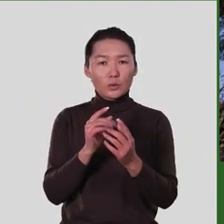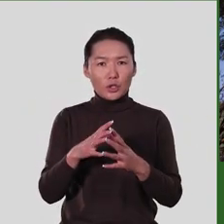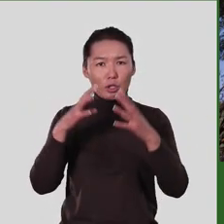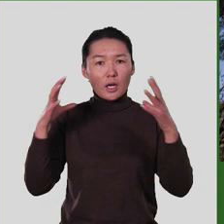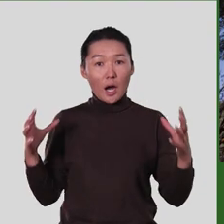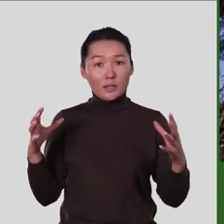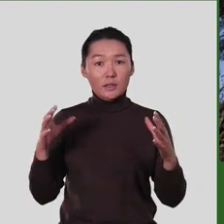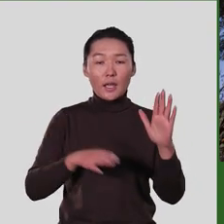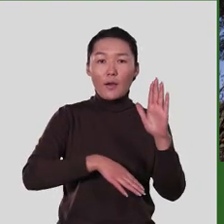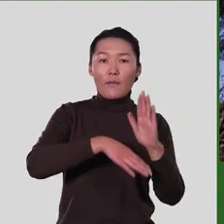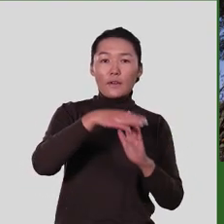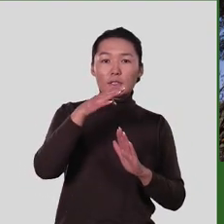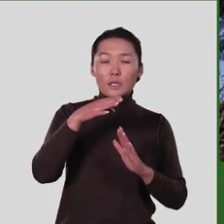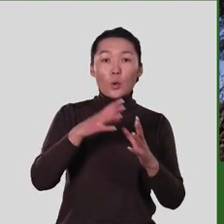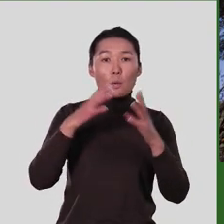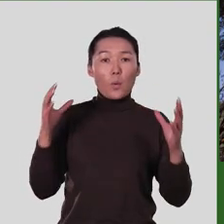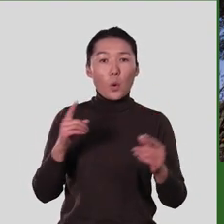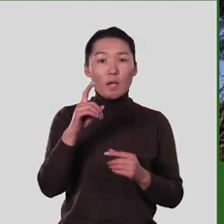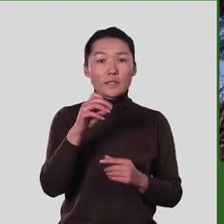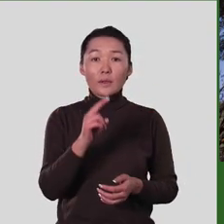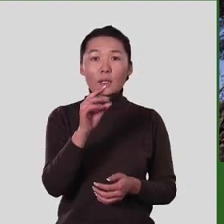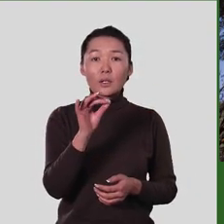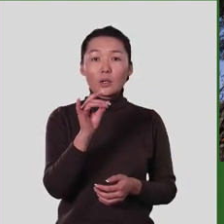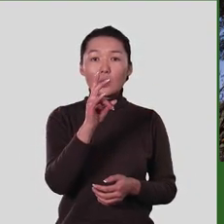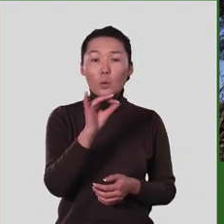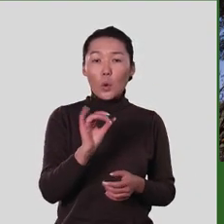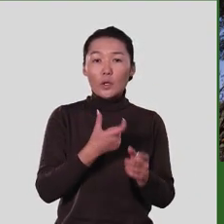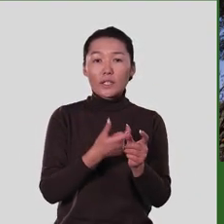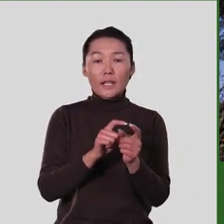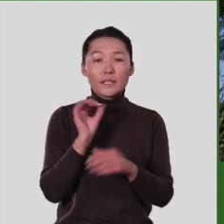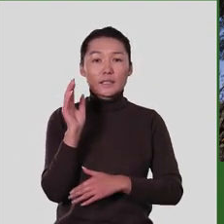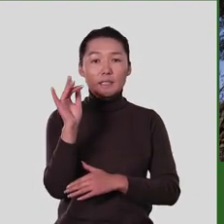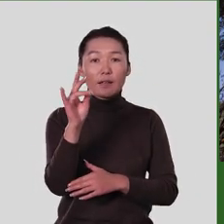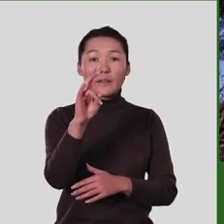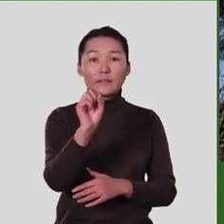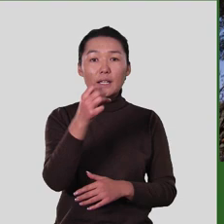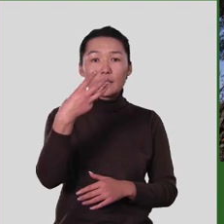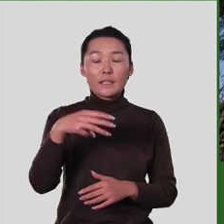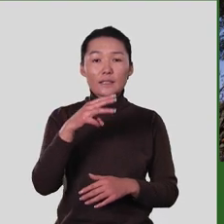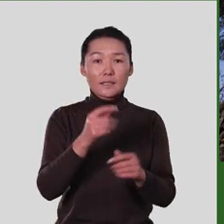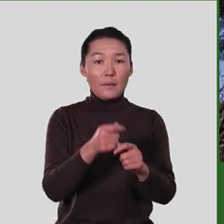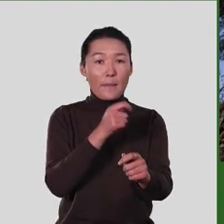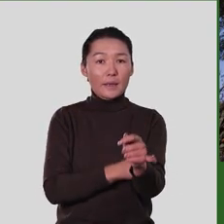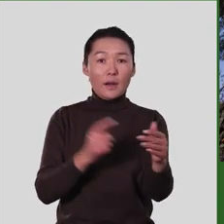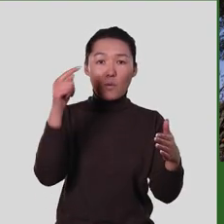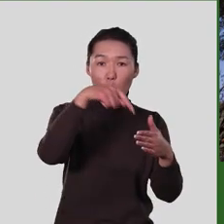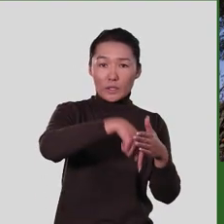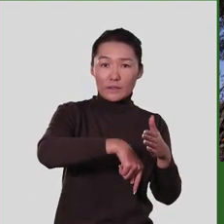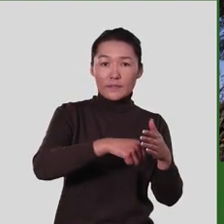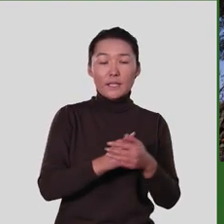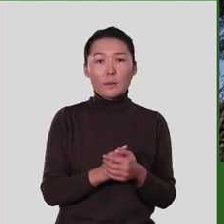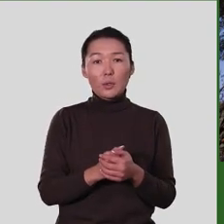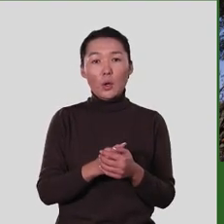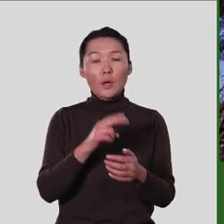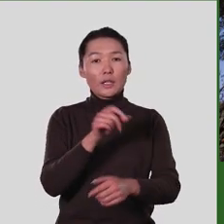эвкалипты высотой более 100 метров. Корни таких деревьев на 30 метров уходят в землю и, как